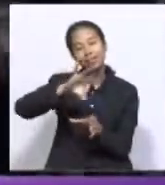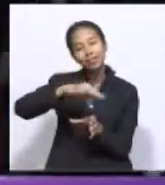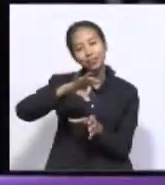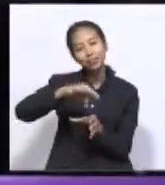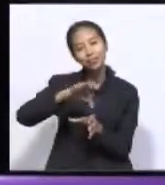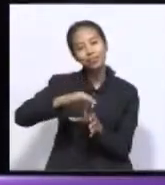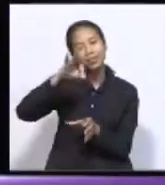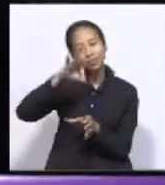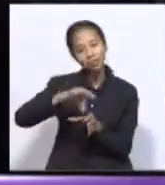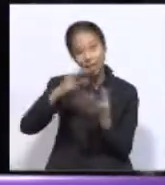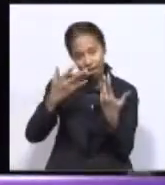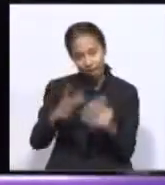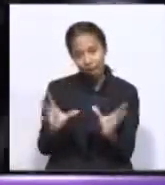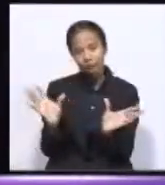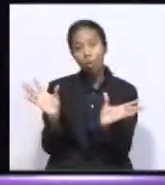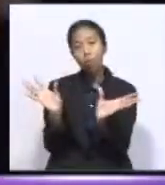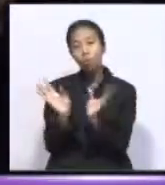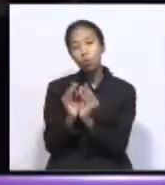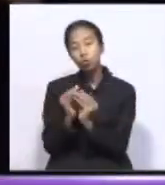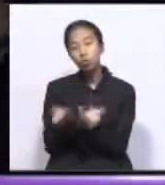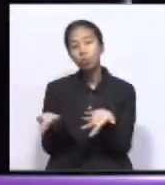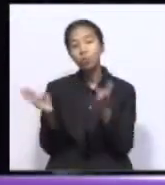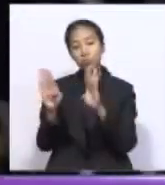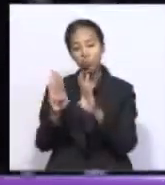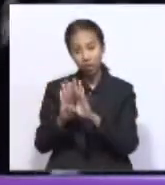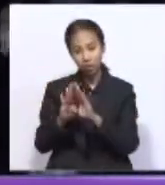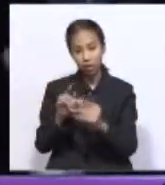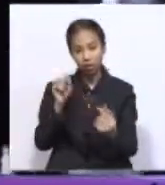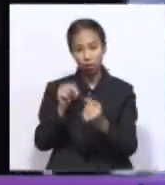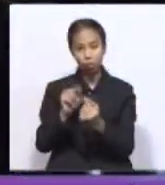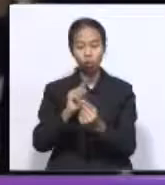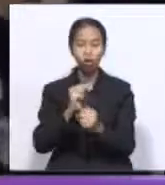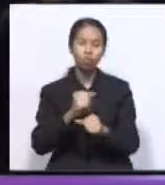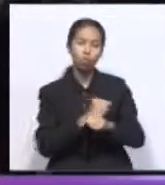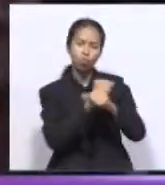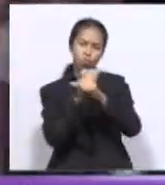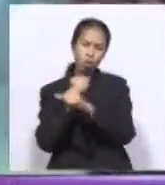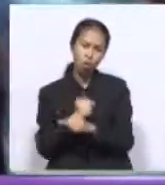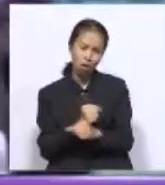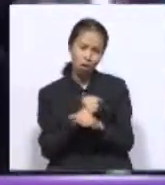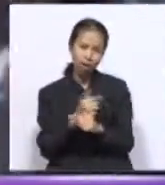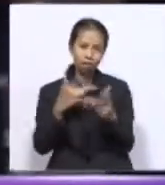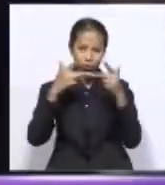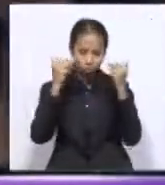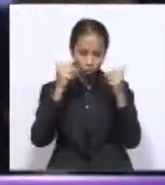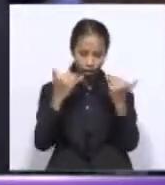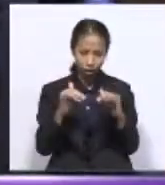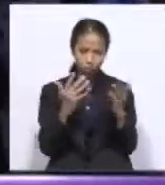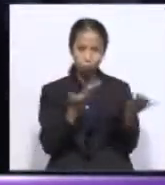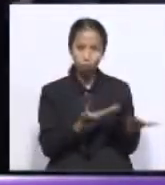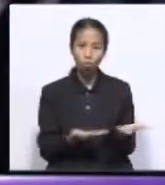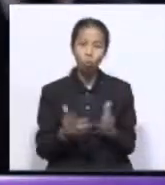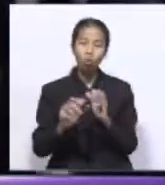อนที่จะเข้าร่วมพิธีปิดการประชุมว่าด้วยการต่อต้านการก่อการร้ายและงานเลี้ยงรับรองต้อนรับผู้น